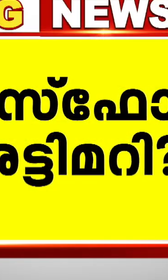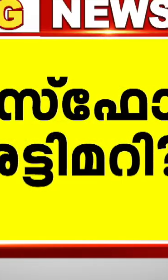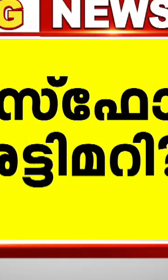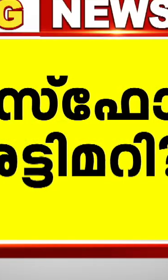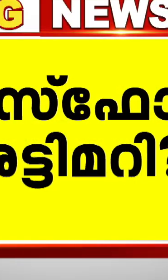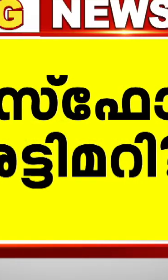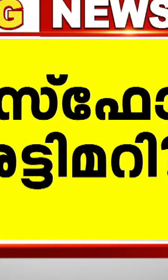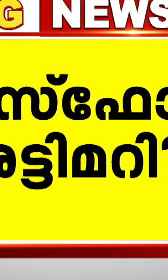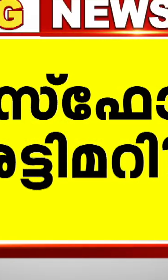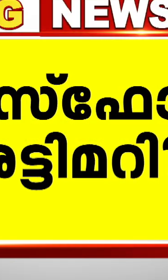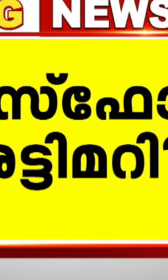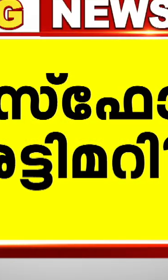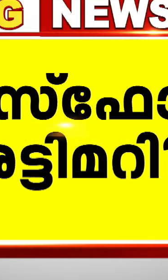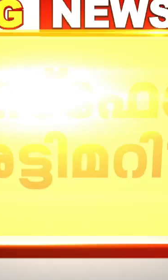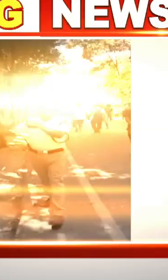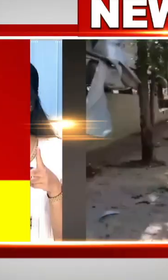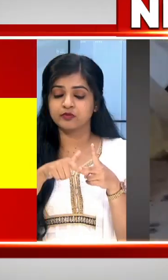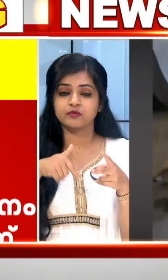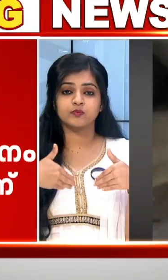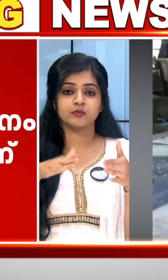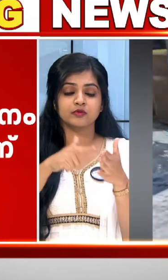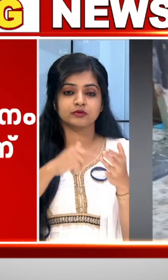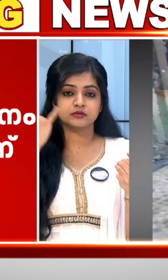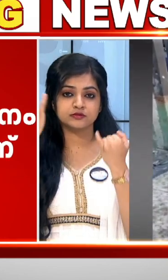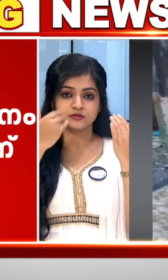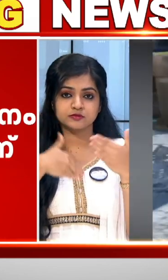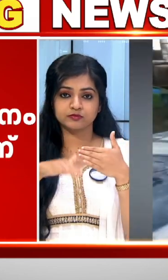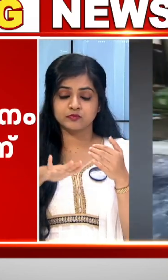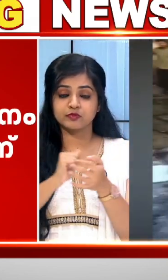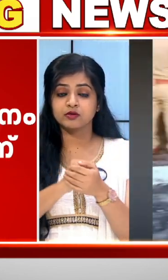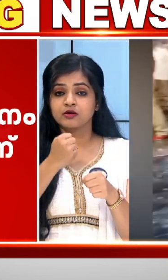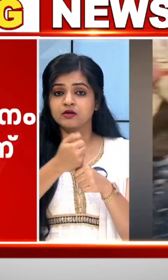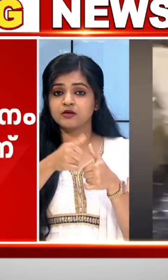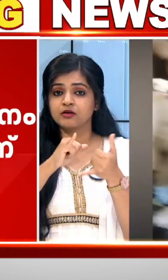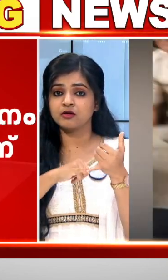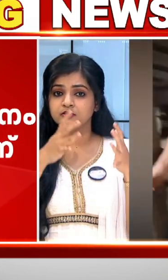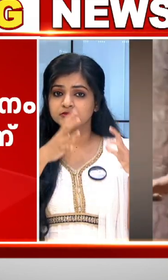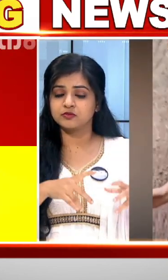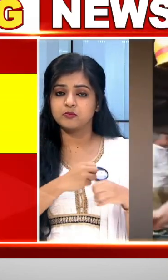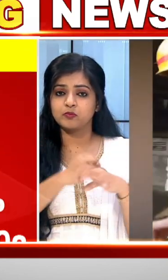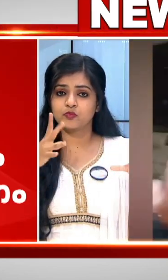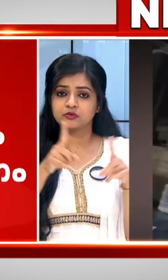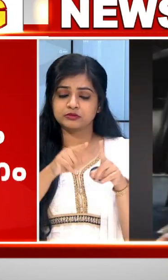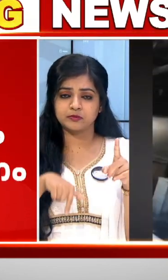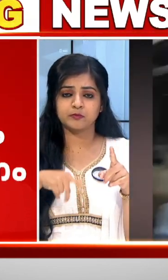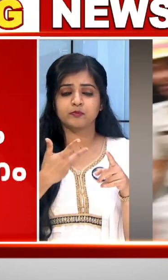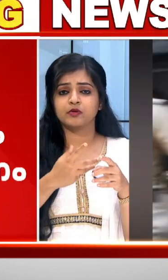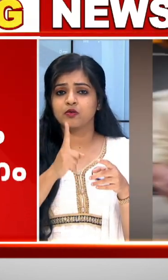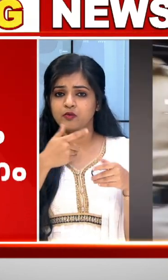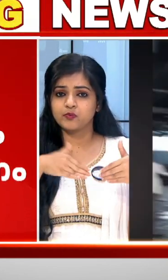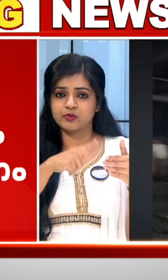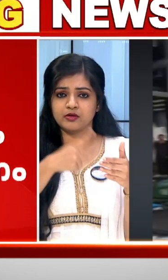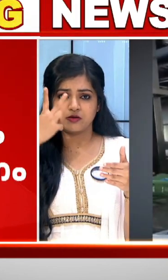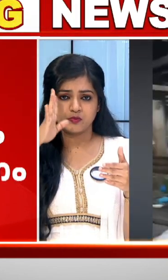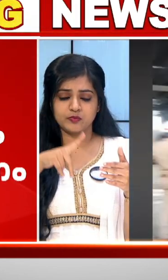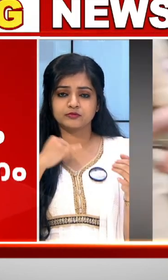പ്രവിത, 3 രീതിയിലാണ് ഇപ്പോൾ അന്വേഷണം നടക്കുന്നത്. ഒന്ന്, ഗ്യാസ് സിലിണ്ടർ പൊട്ടിത്തെറിച്ചു എന്ന രീതിയിൽ തന്നെയാണ് ഒരു ഭാഗത്തു നിന്നും, അല്ലെങ്കിൽ ആ രീതിയിലുള്ള വിവരങ്ങൾ